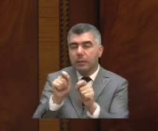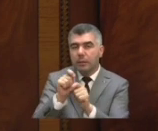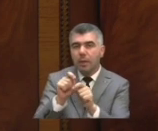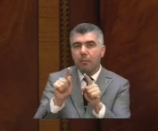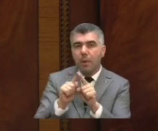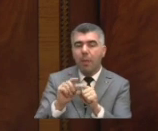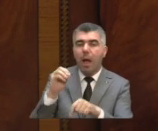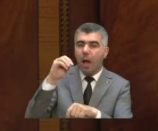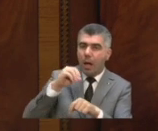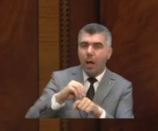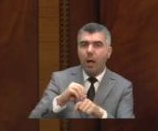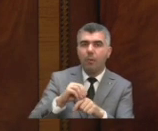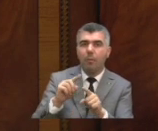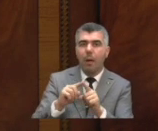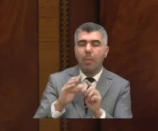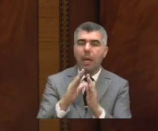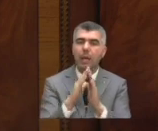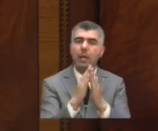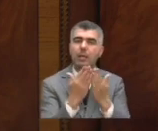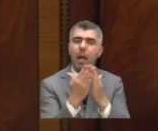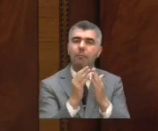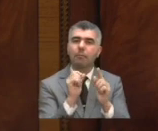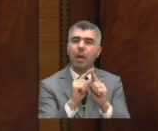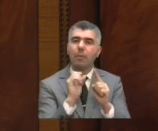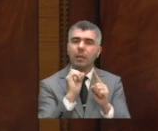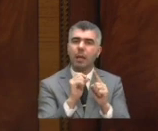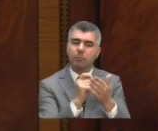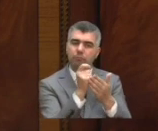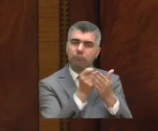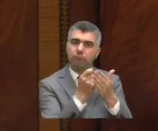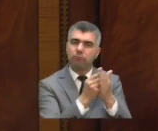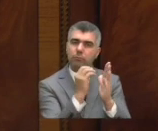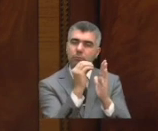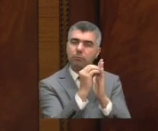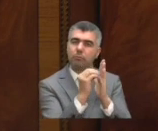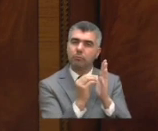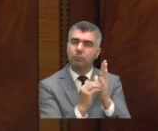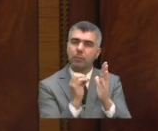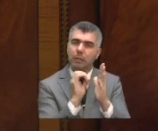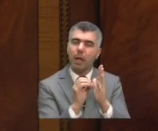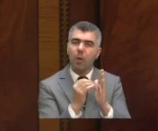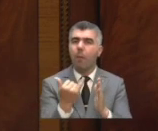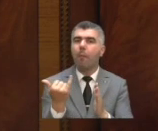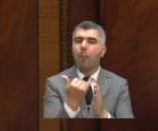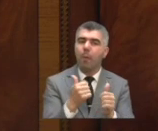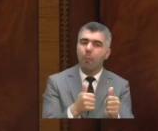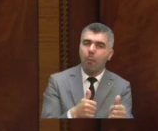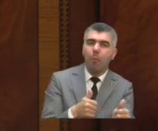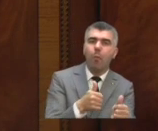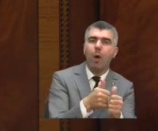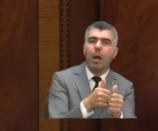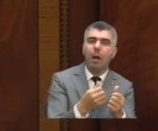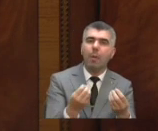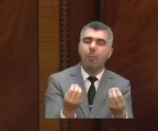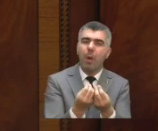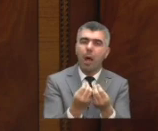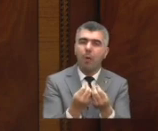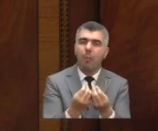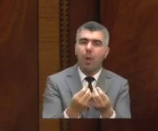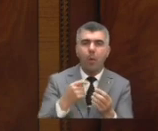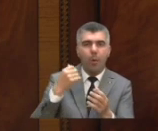استصدار دليل مرجعي لممارسات الجيده في مجال مواكبه وتطير حامل